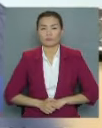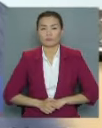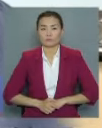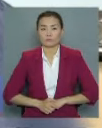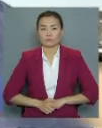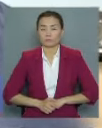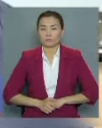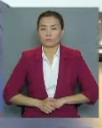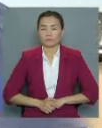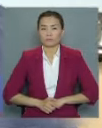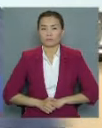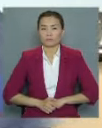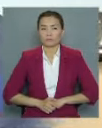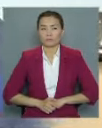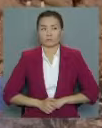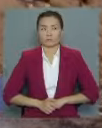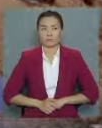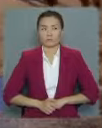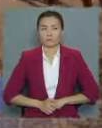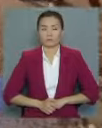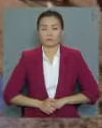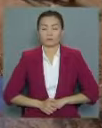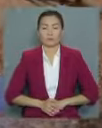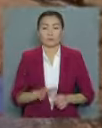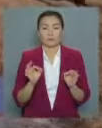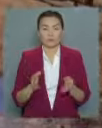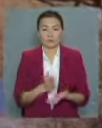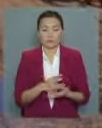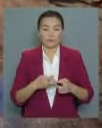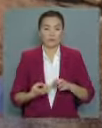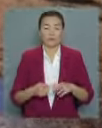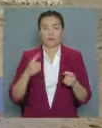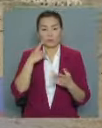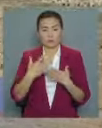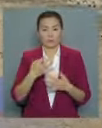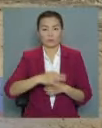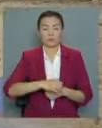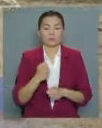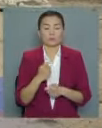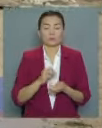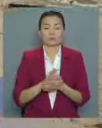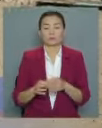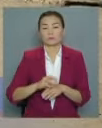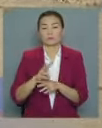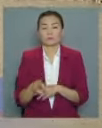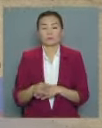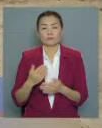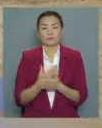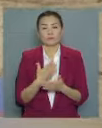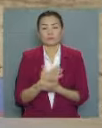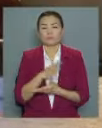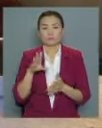кетеді су енді. Өткен тұзды жер біздің жеріміз. Талап орынды, мәселе айқын. Үкімет шаруаларға жағдай жасау туралы мәлімдемелерін